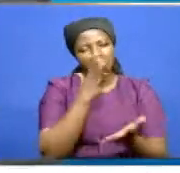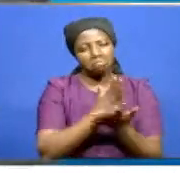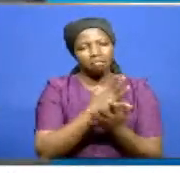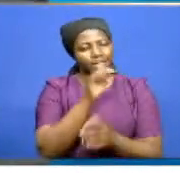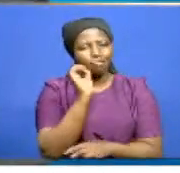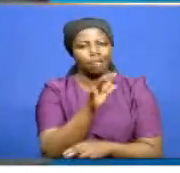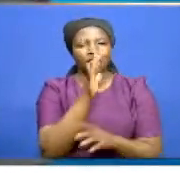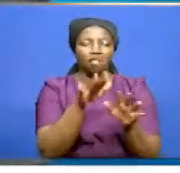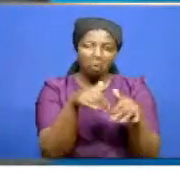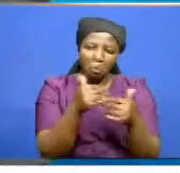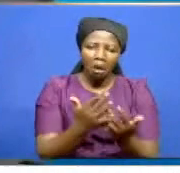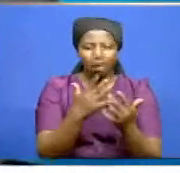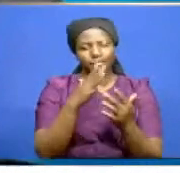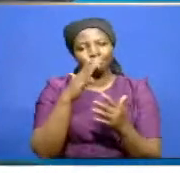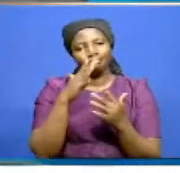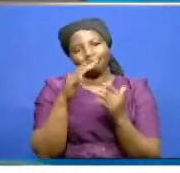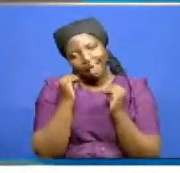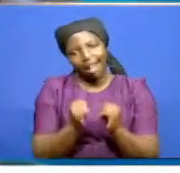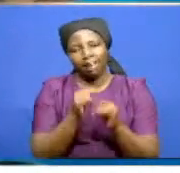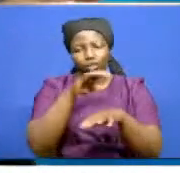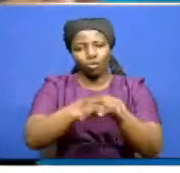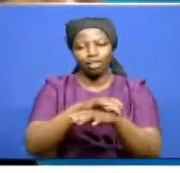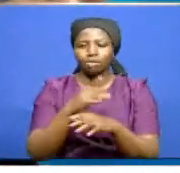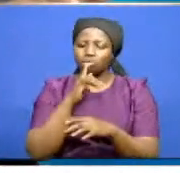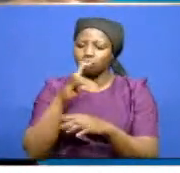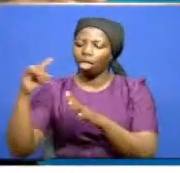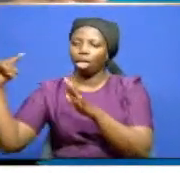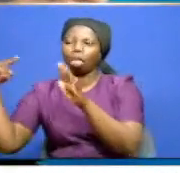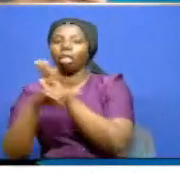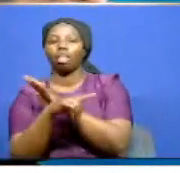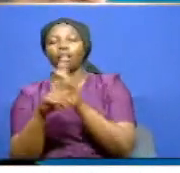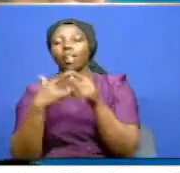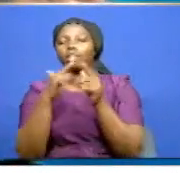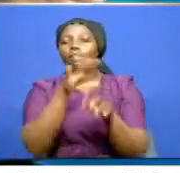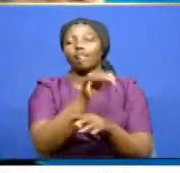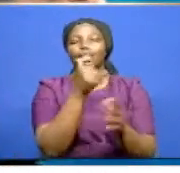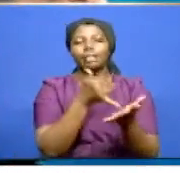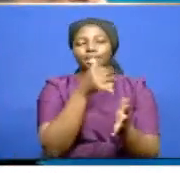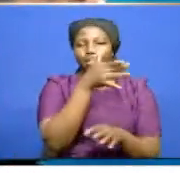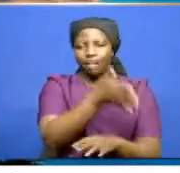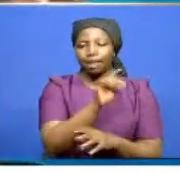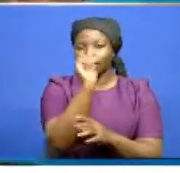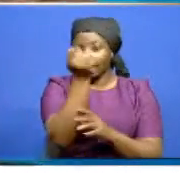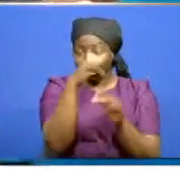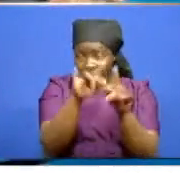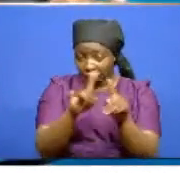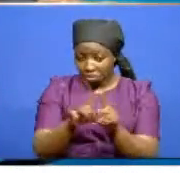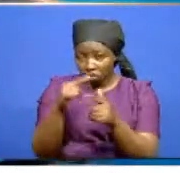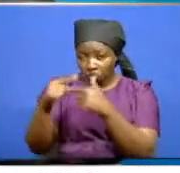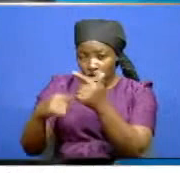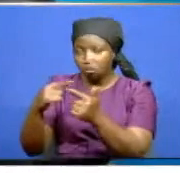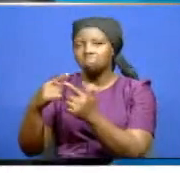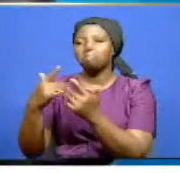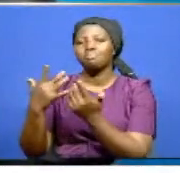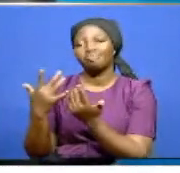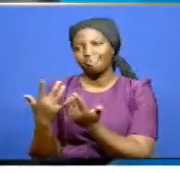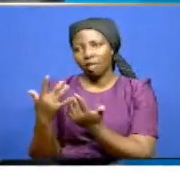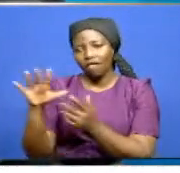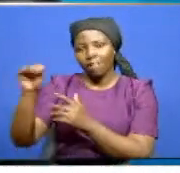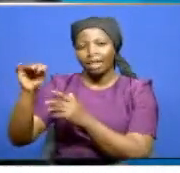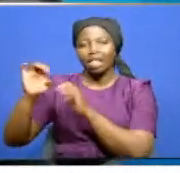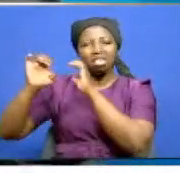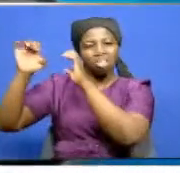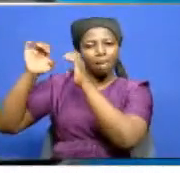zitaingilia pale na tutazipata hapa pia. The same huko kutaendelea pia, kwa sababu ukipata Ethiopia ni landlocked.